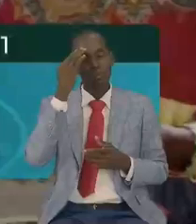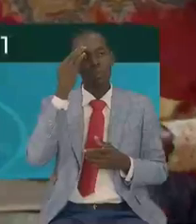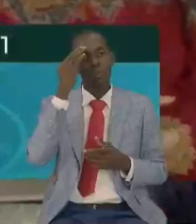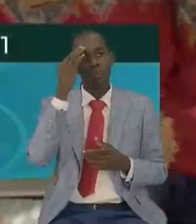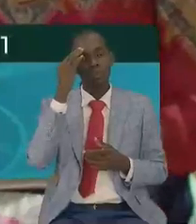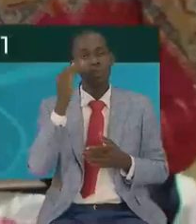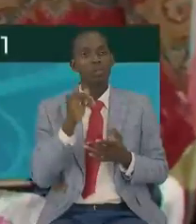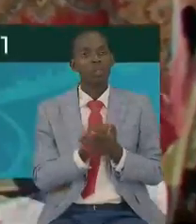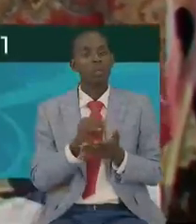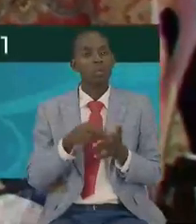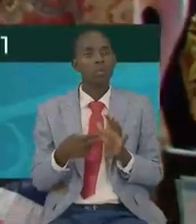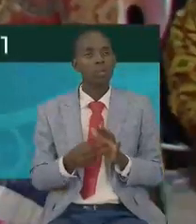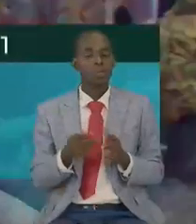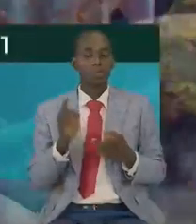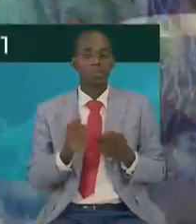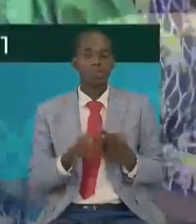Christ ».